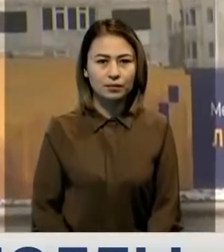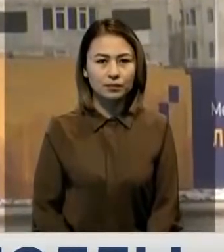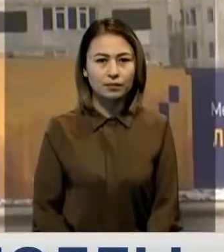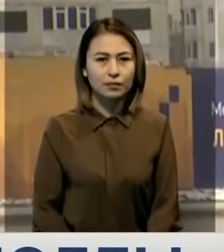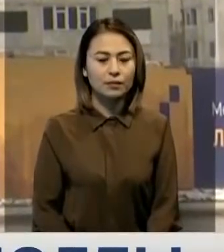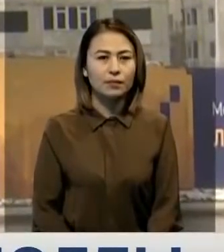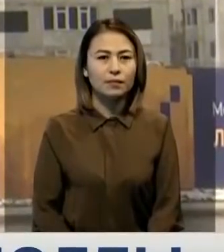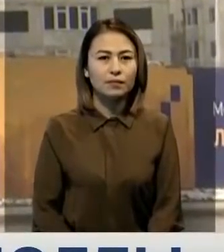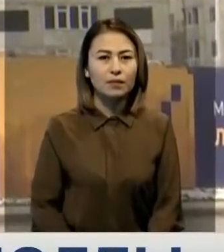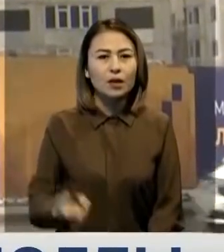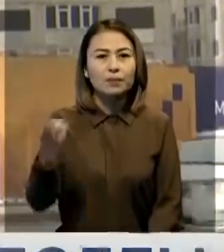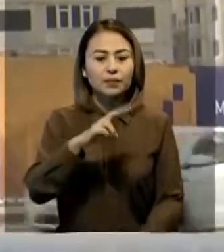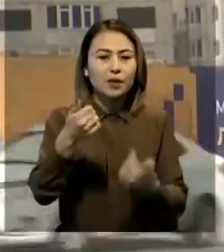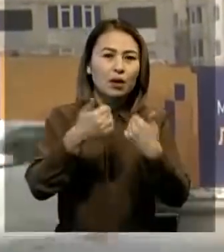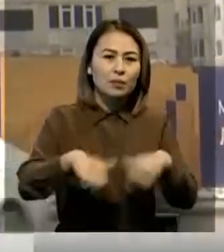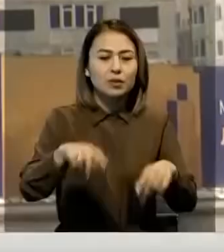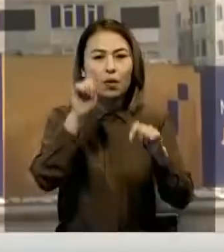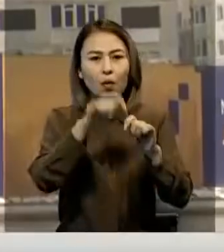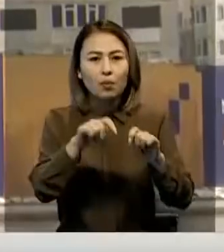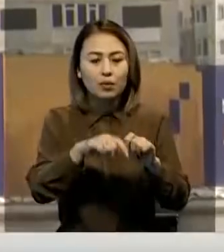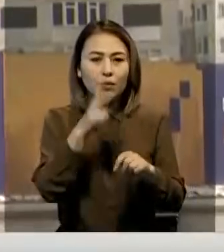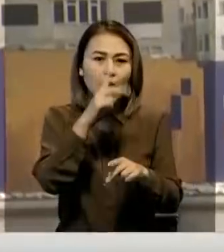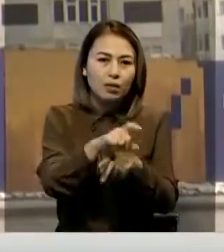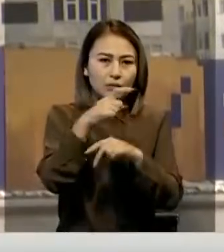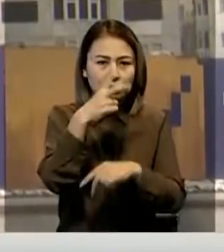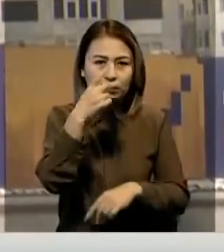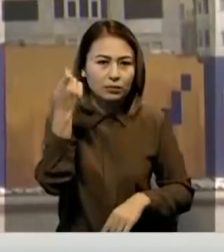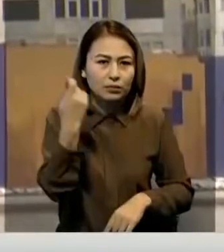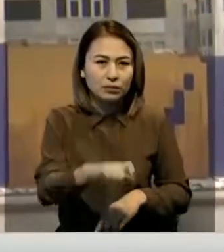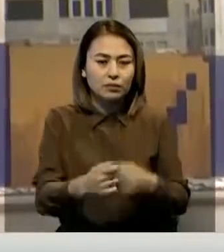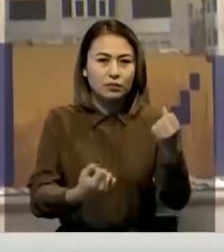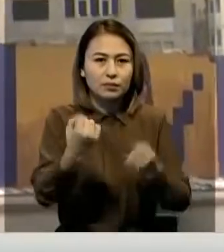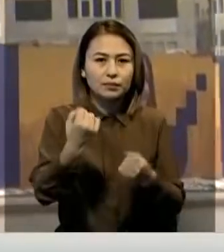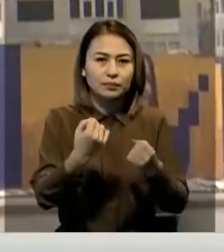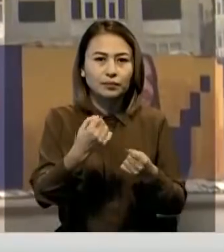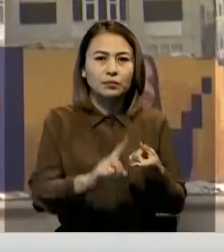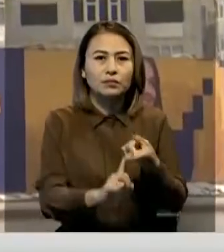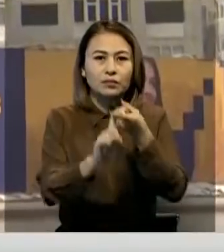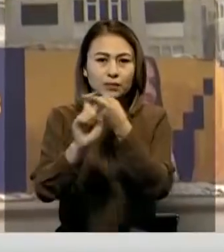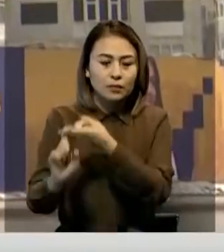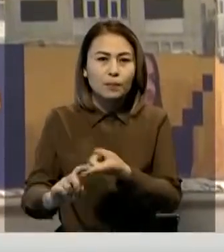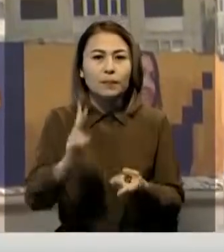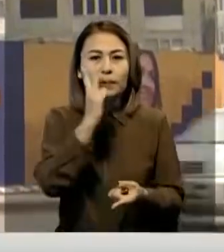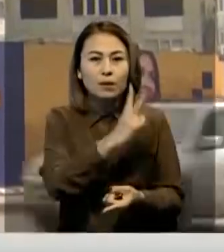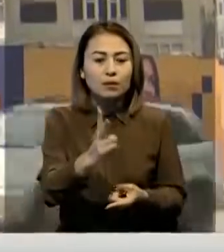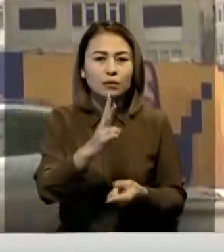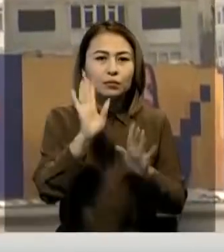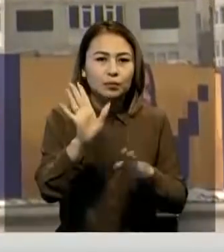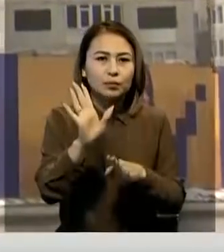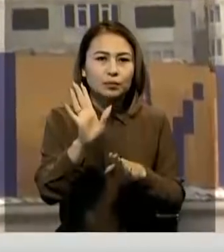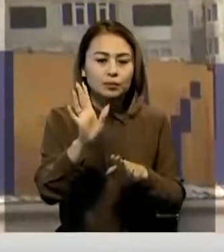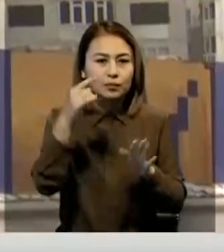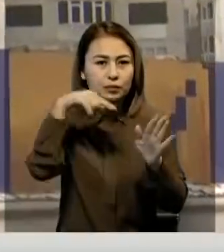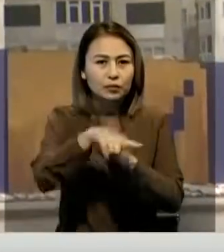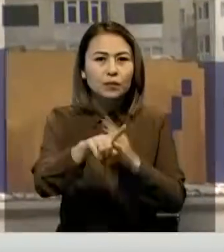Бұл келеді де комиссиямыз дейді, я кран тексеріп отқан бір комиссияны көріп отқан жоқпыз. Келеді де сыртын түсіреді, сырты айтады, сырты бүтін,